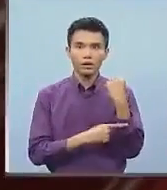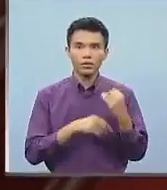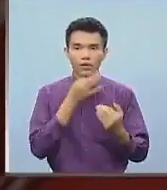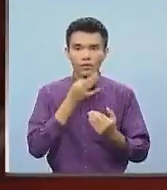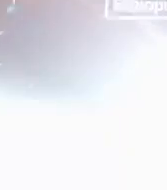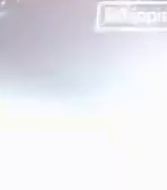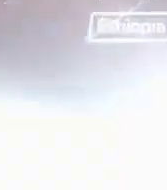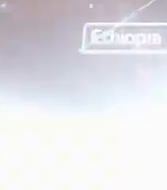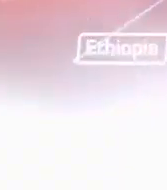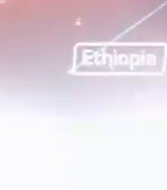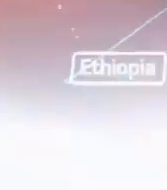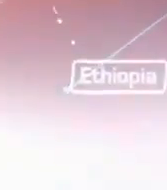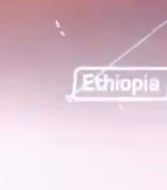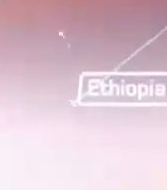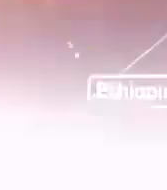เกี่ยวข้อง